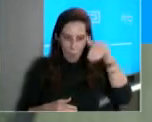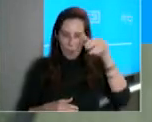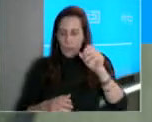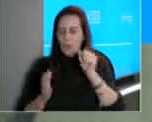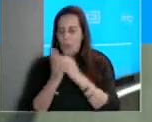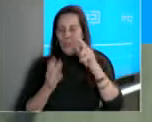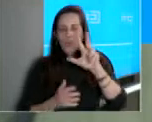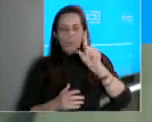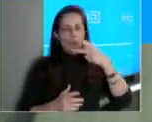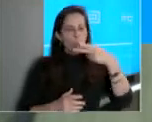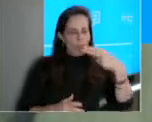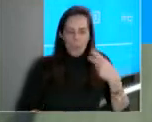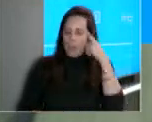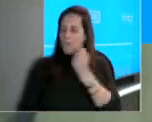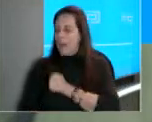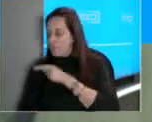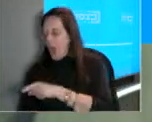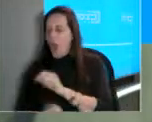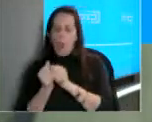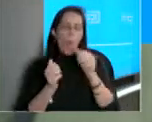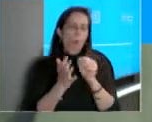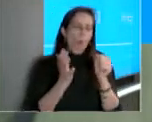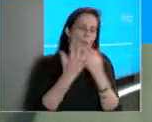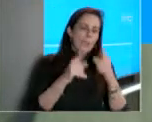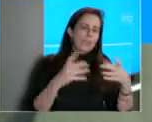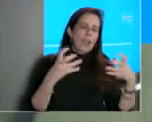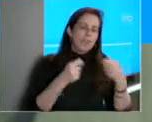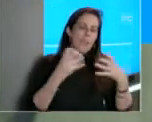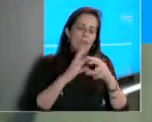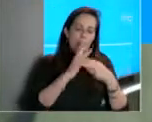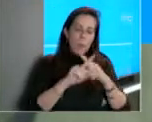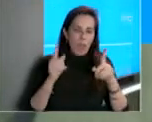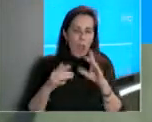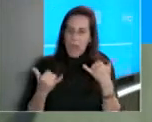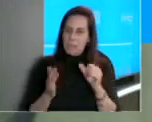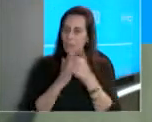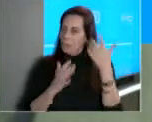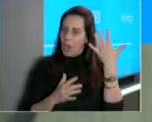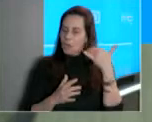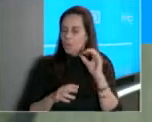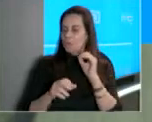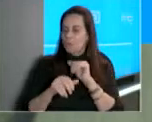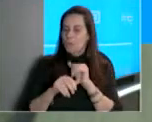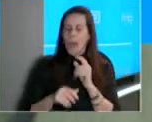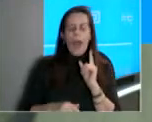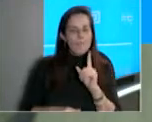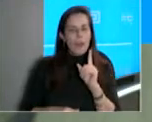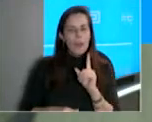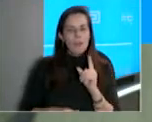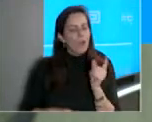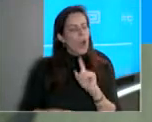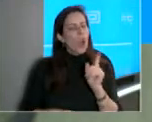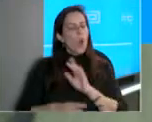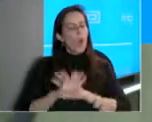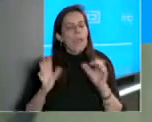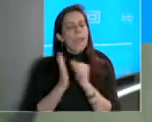צופה, ידענו שהוא מובדל, ואם ראינו בעיתון כזה, אז ידענו שהוא מפלגה אחרת. ולמעשה, איזה עיתונים האלו הם מגויסים לעצמם, אבל לאו דווקא